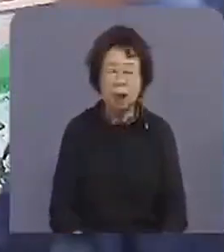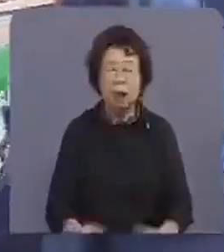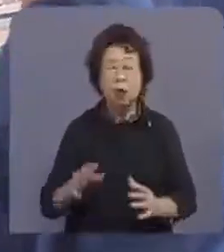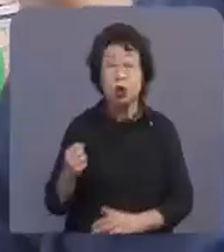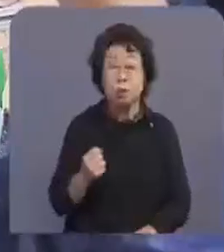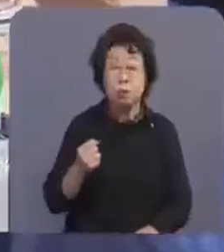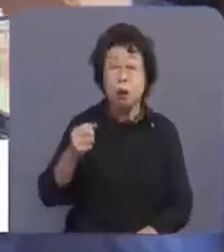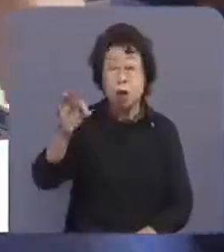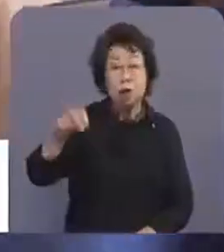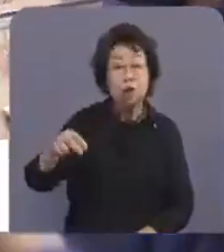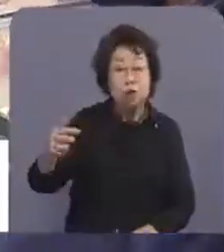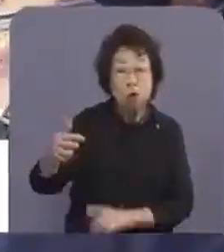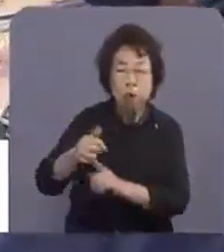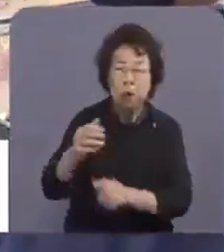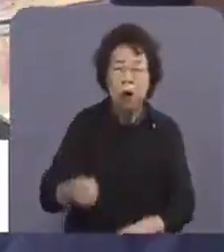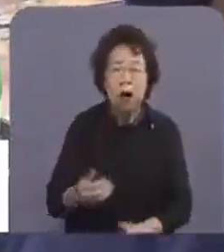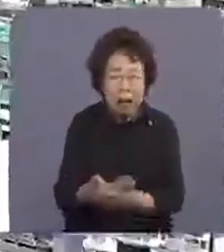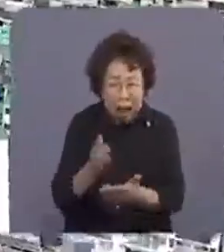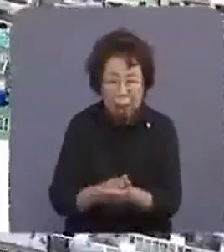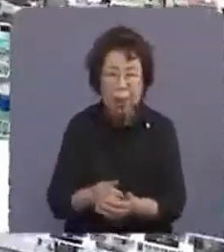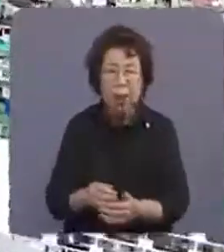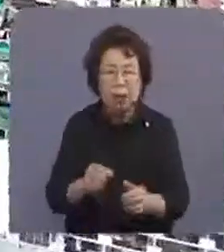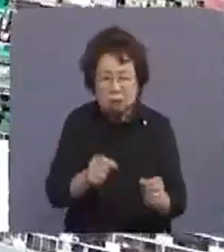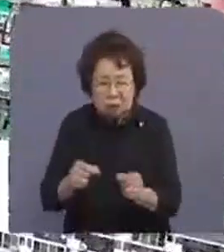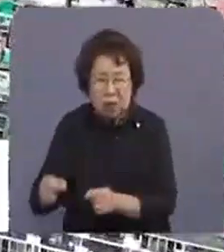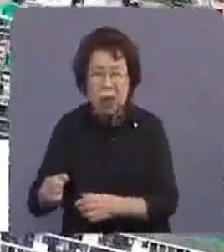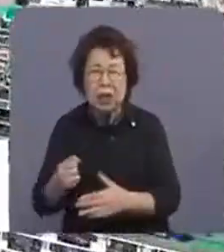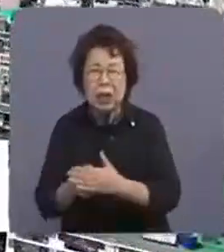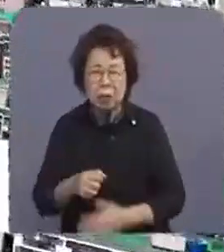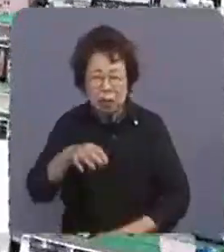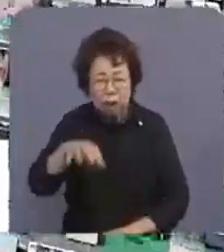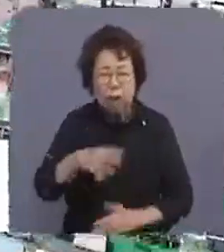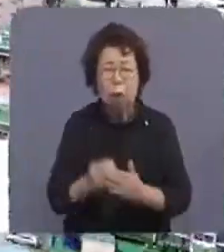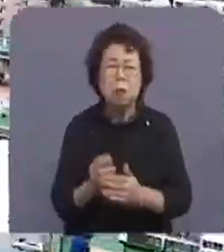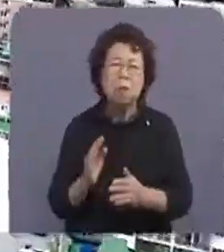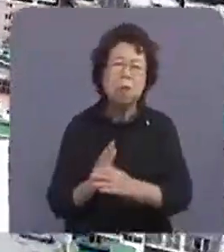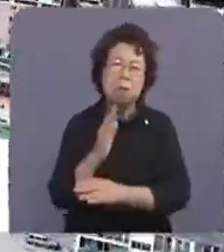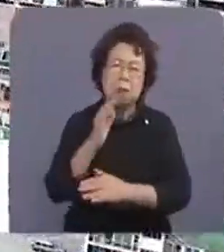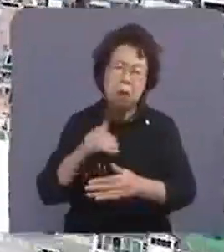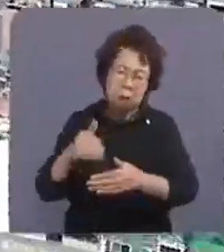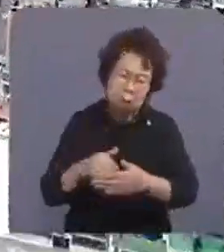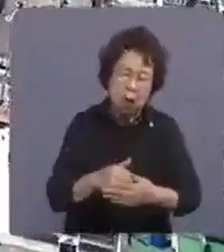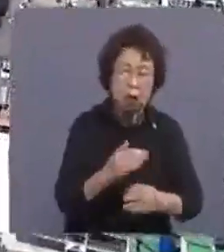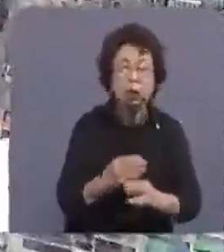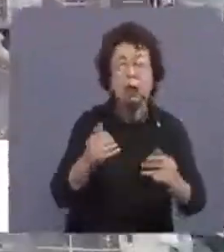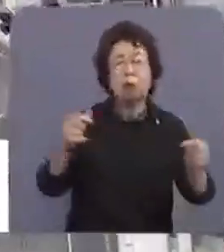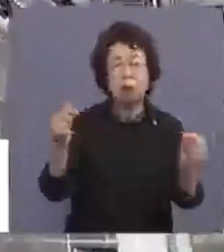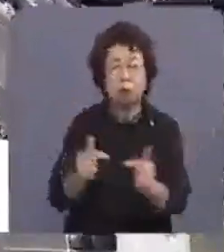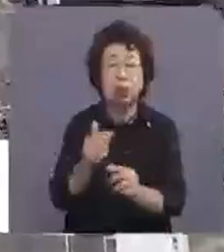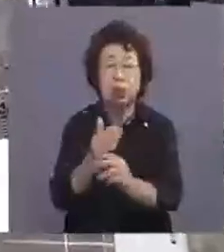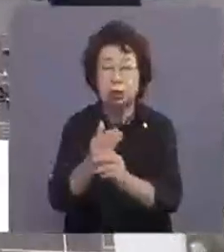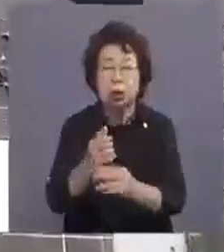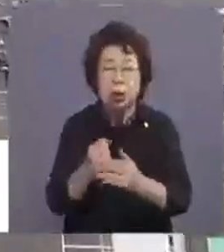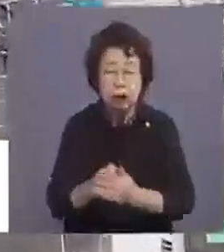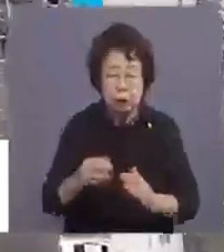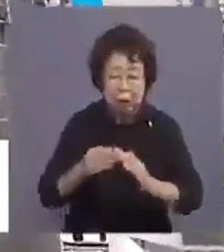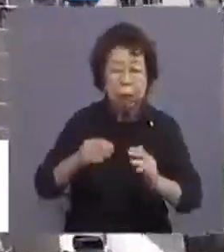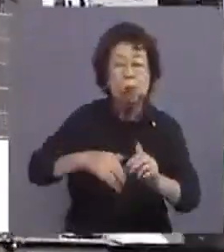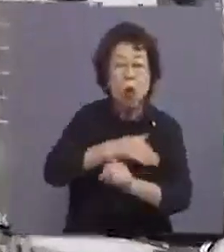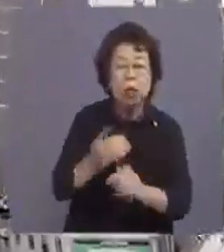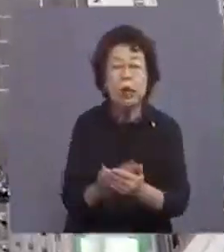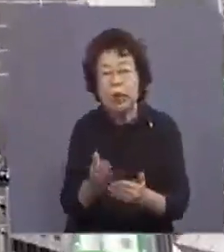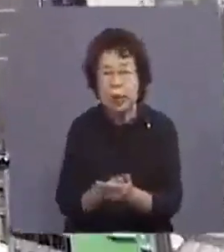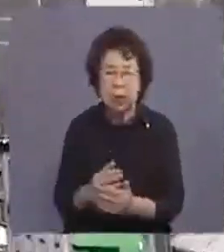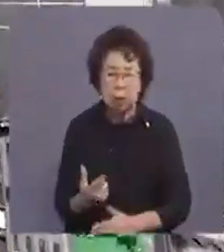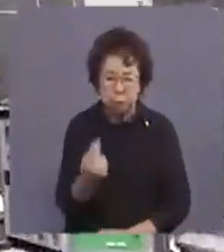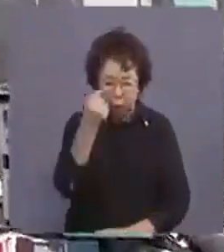윤일현 후보는 재개발 재건축이 지연된 탓에 지역이 슬럼화하고 인구도 줄고 있다며 주거 환경